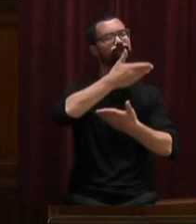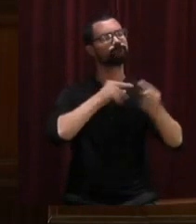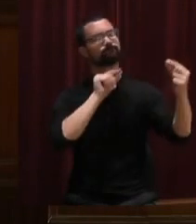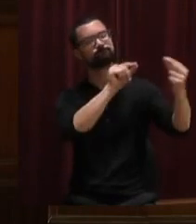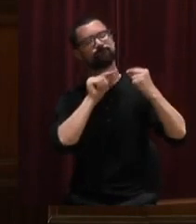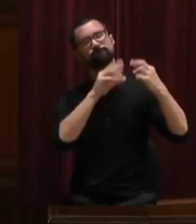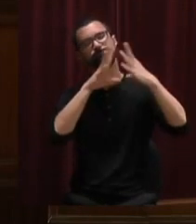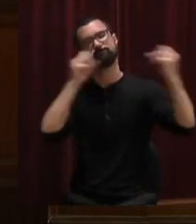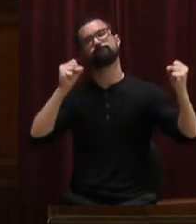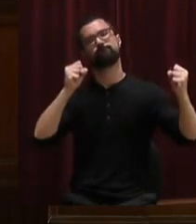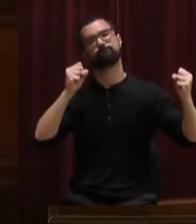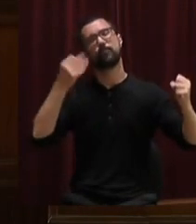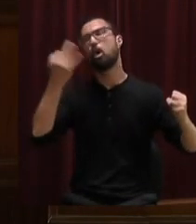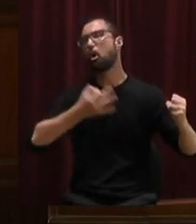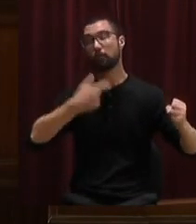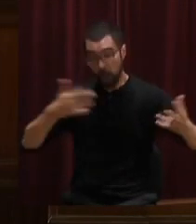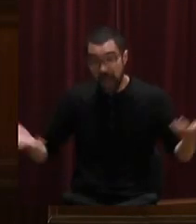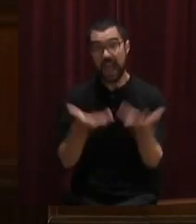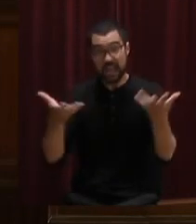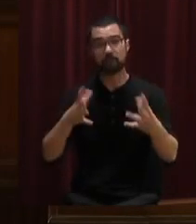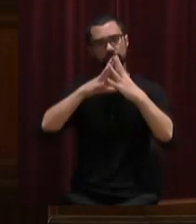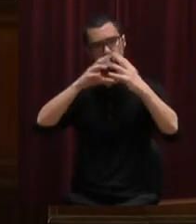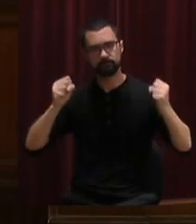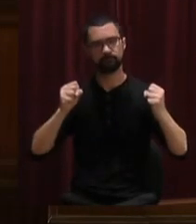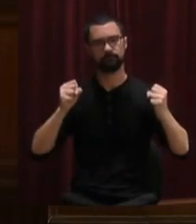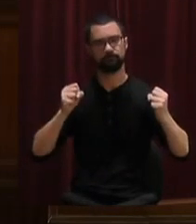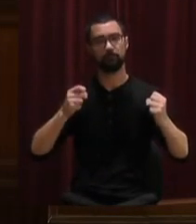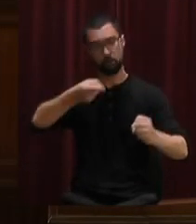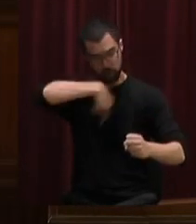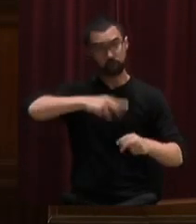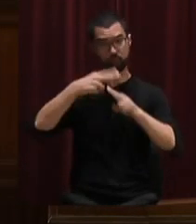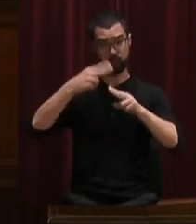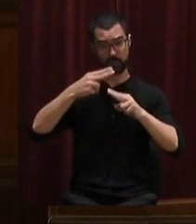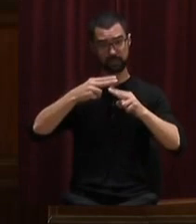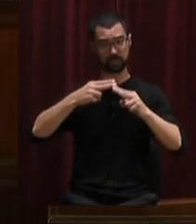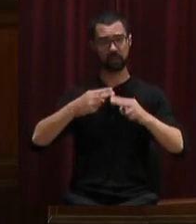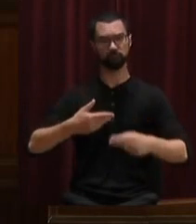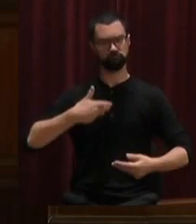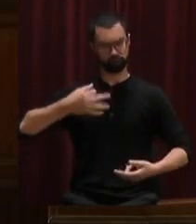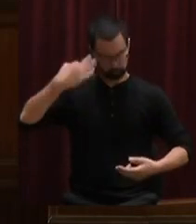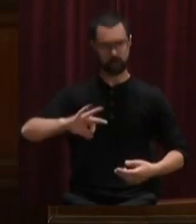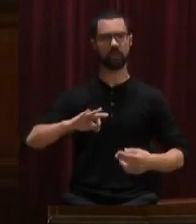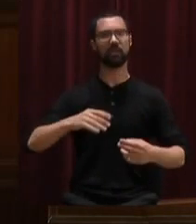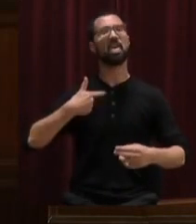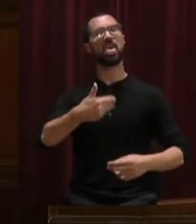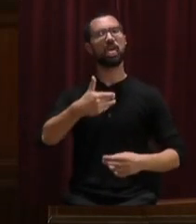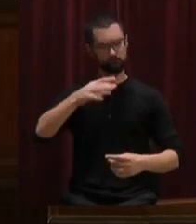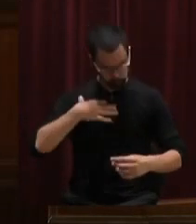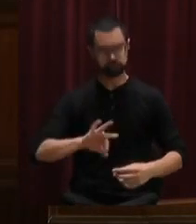fer-ho. Els anim a fer-ho. Demostrem a la ciutadania que estem a l'altura. Sumem geni i